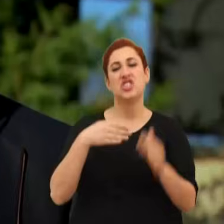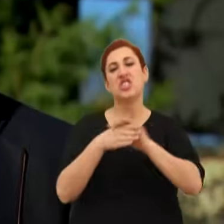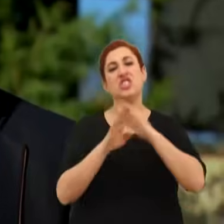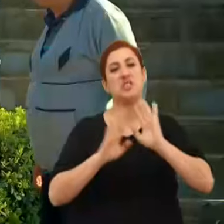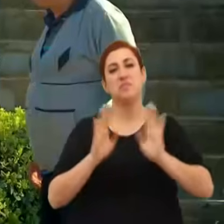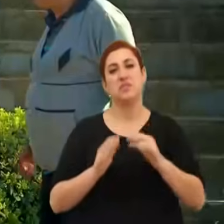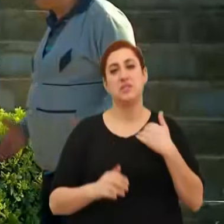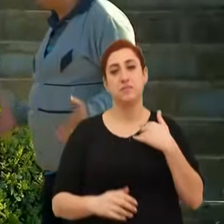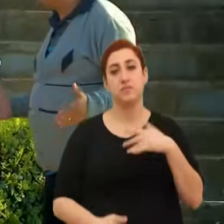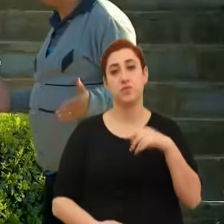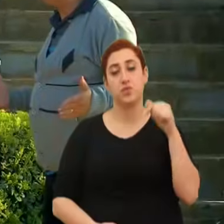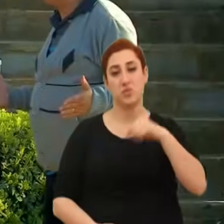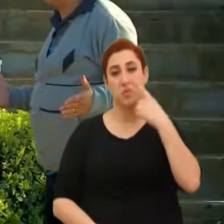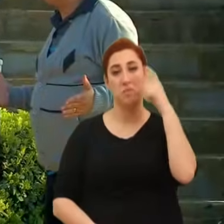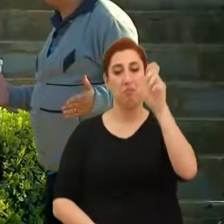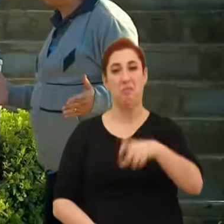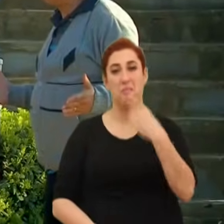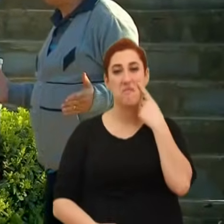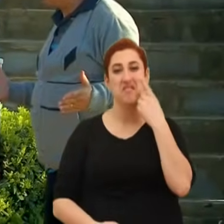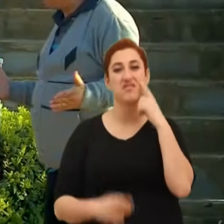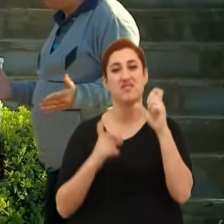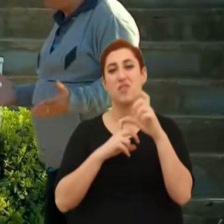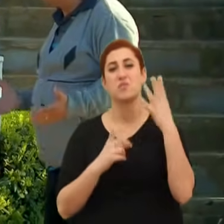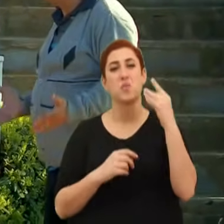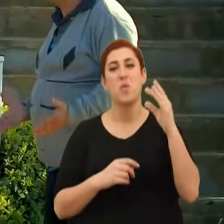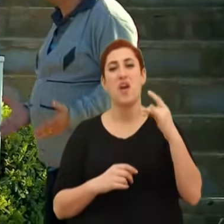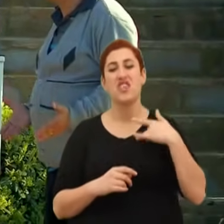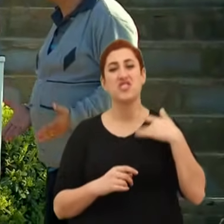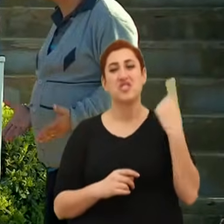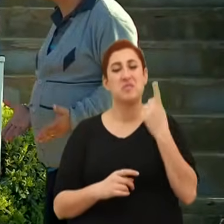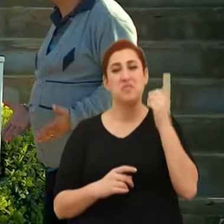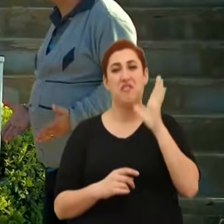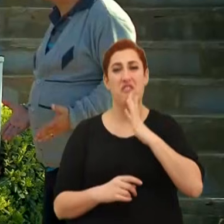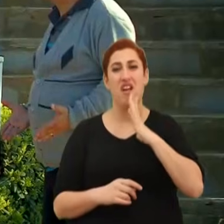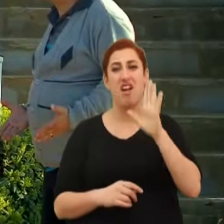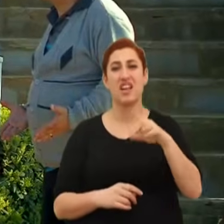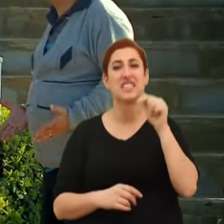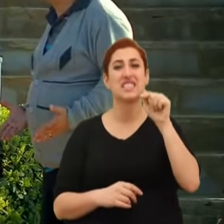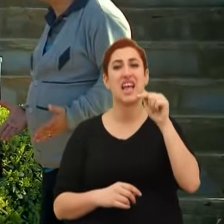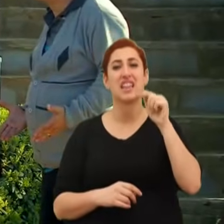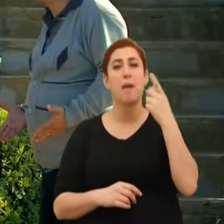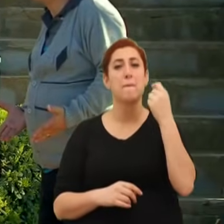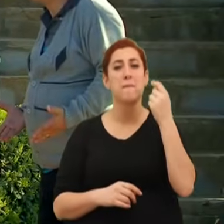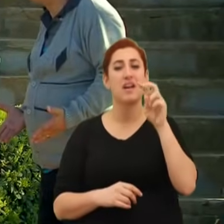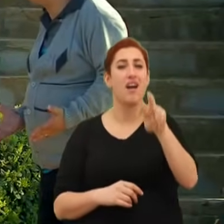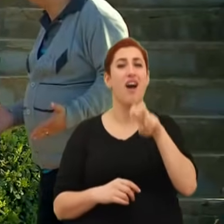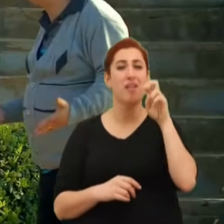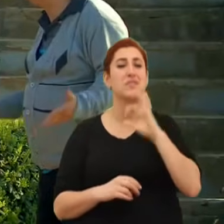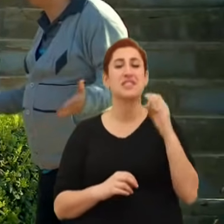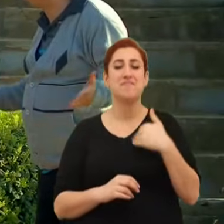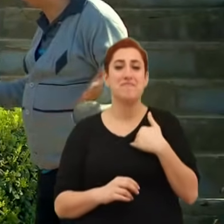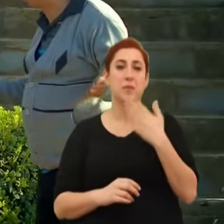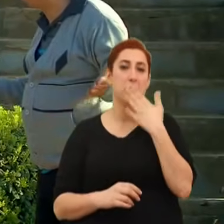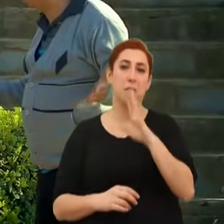girmeyeyim içeri. Şu haline bak Zarp. O kadar acınacak bir haldesin ki senden para tırtıklamak